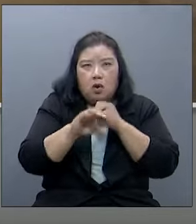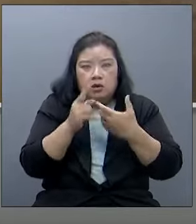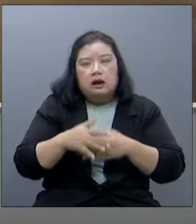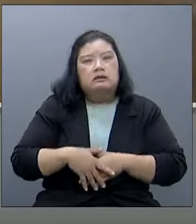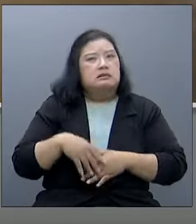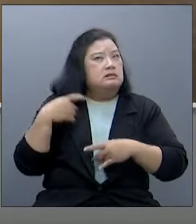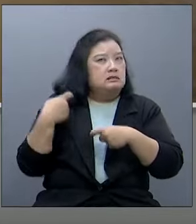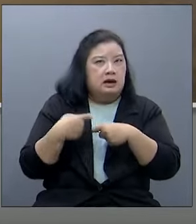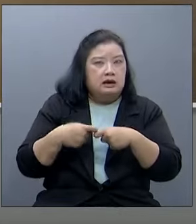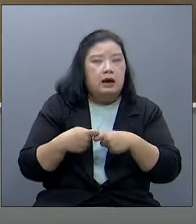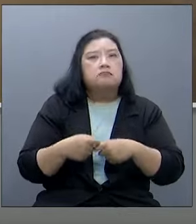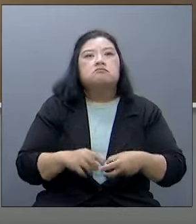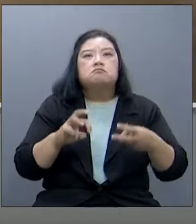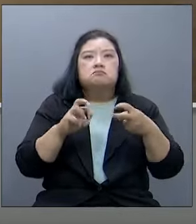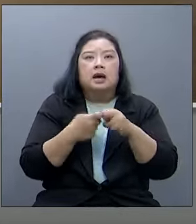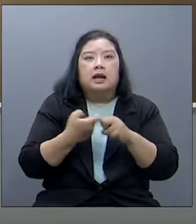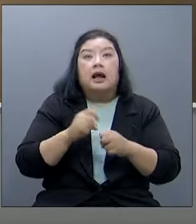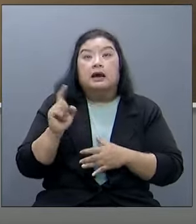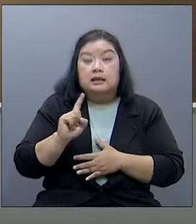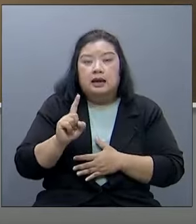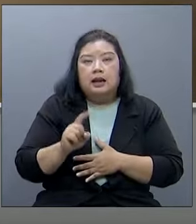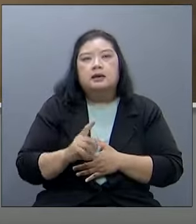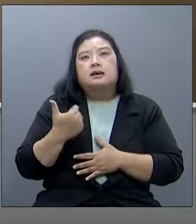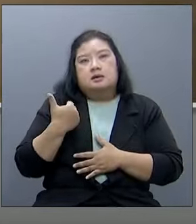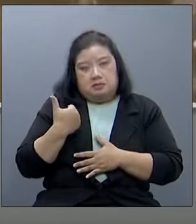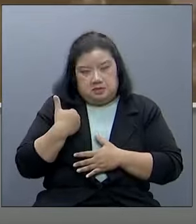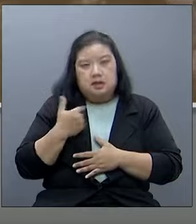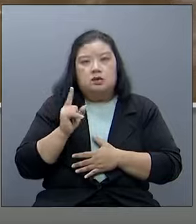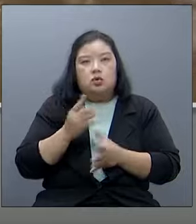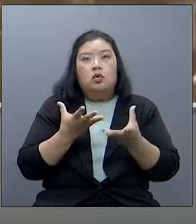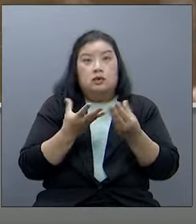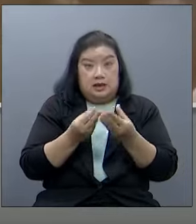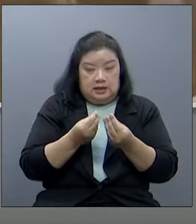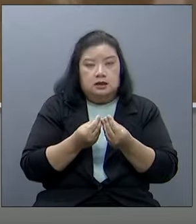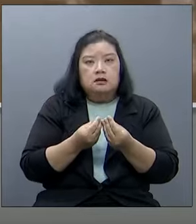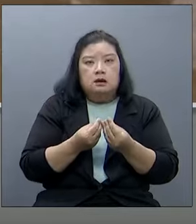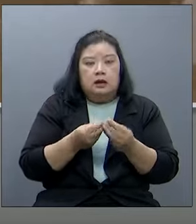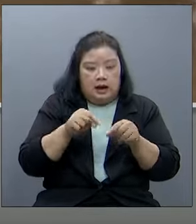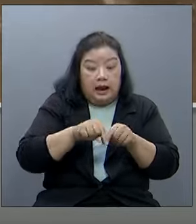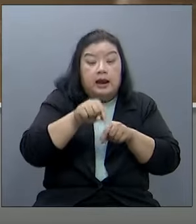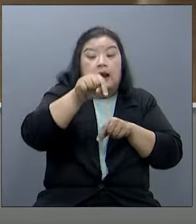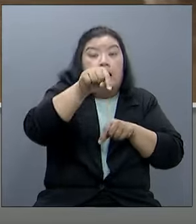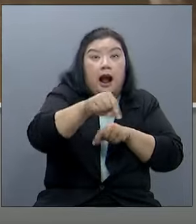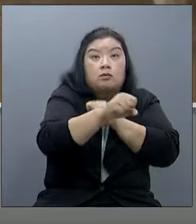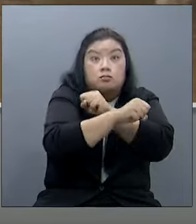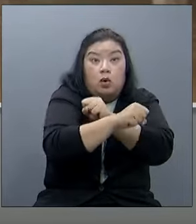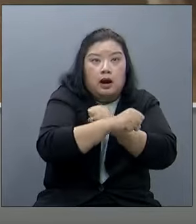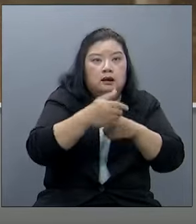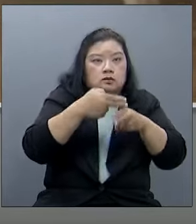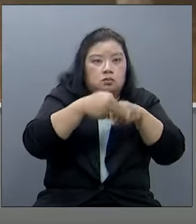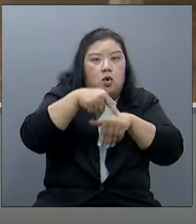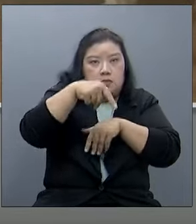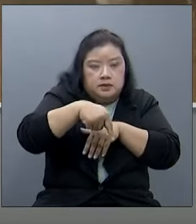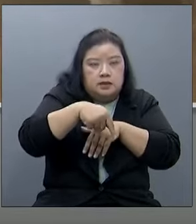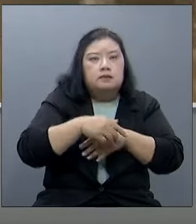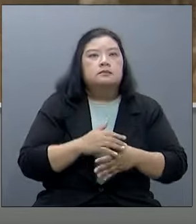จะทันทางออกที่ดีคือการทำพนที่ No Man Land 3-5 กิโเมตรและมีกฎหมายพิเศษสำหับเร